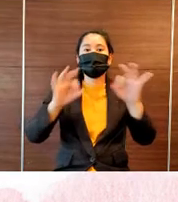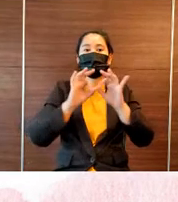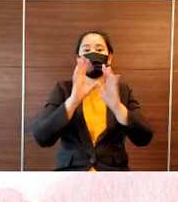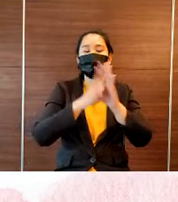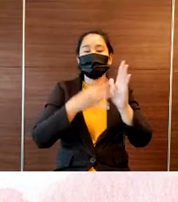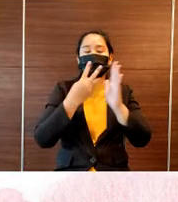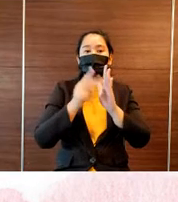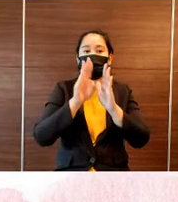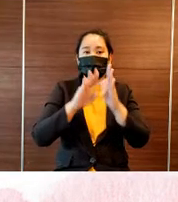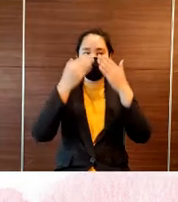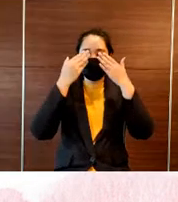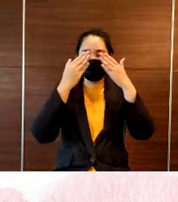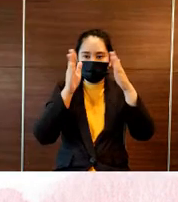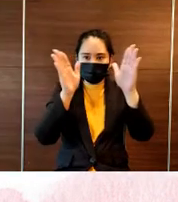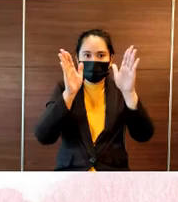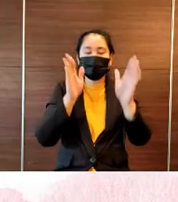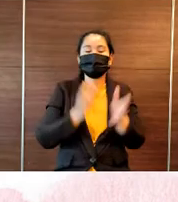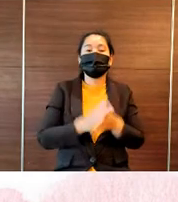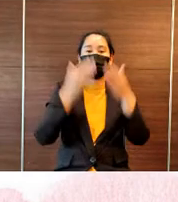จะเปิดกว้าง